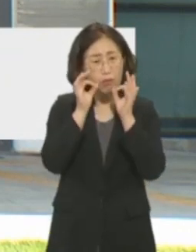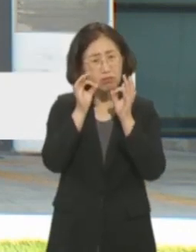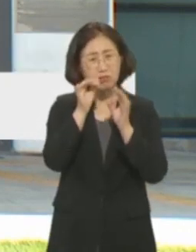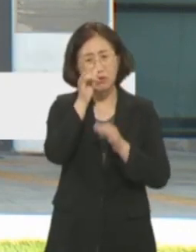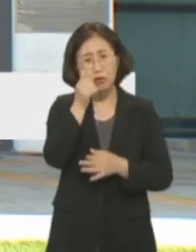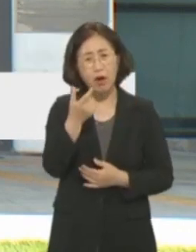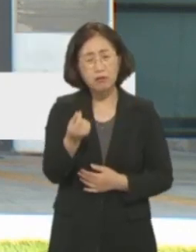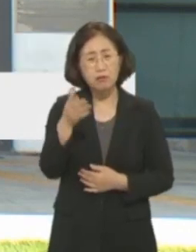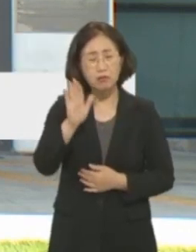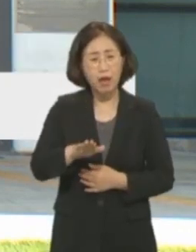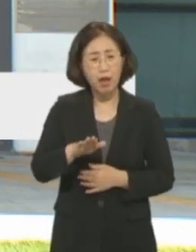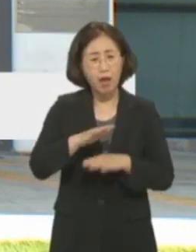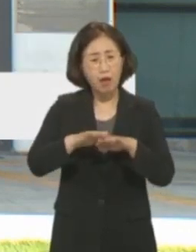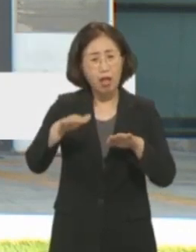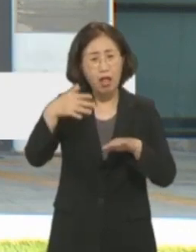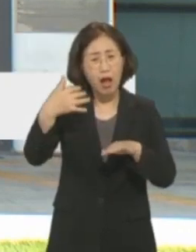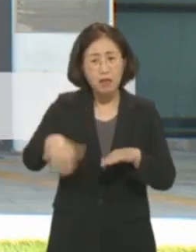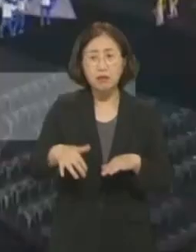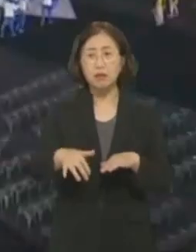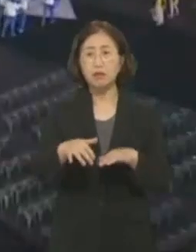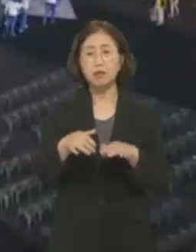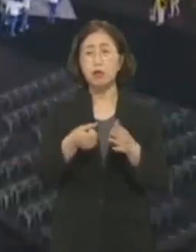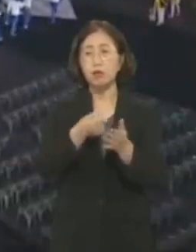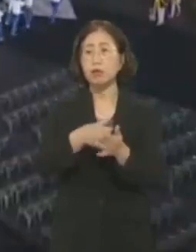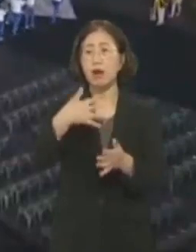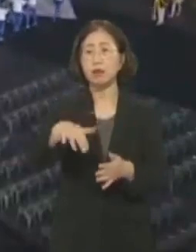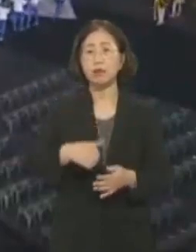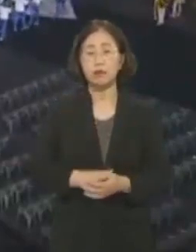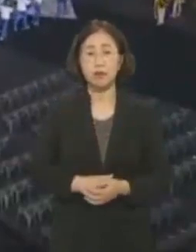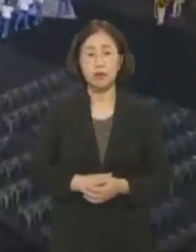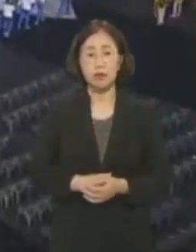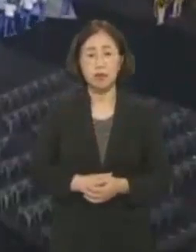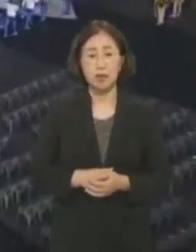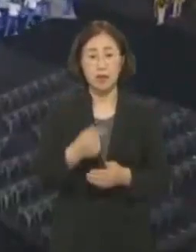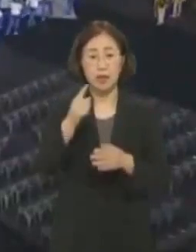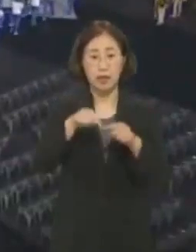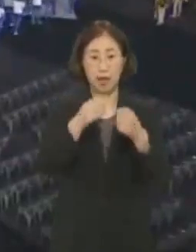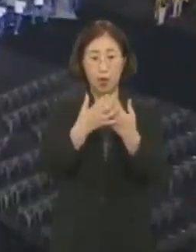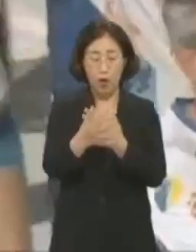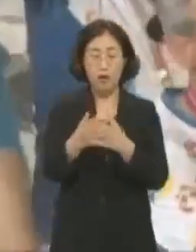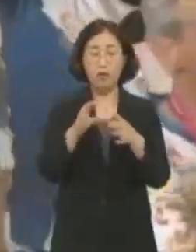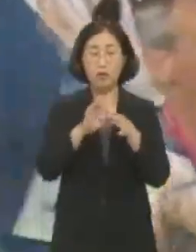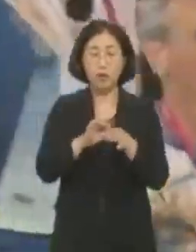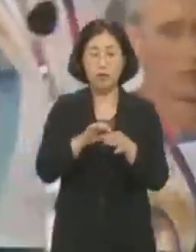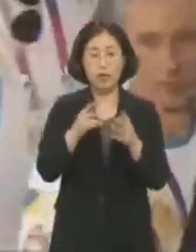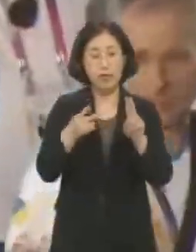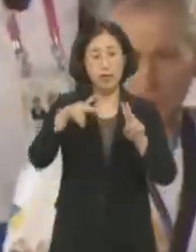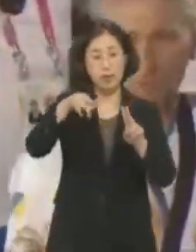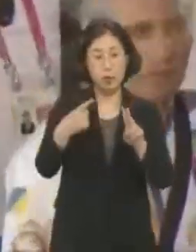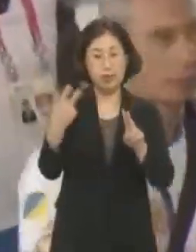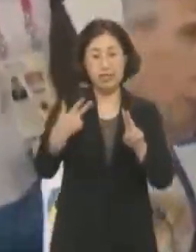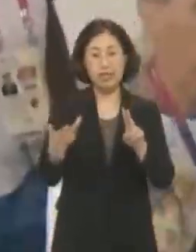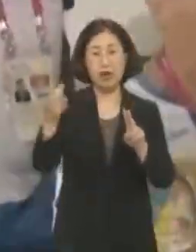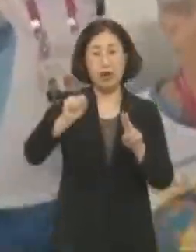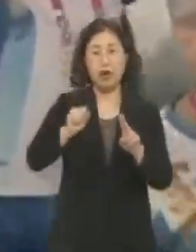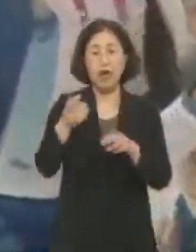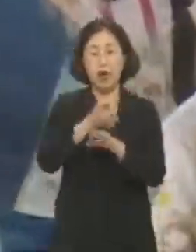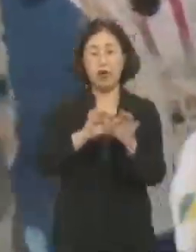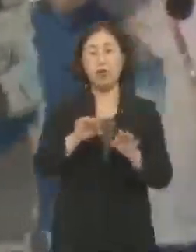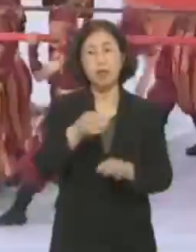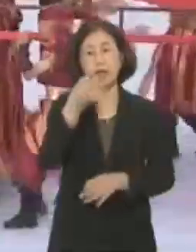그게 지금 결정된 사항은 아직 없어요 충청권은이 대회를 통해 2조 7천억 원의 경제유발효과와